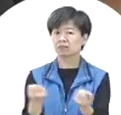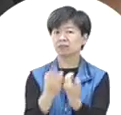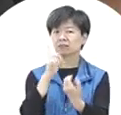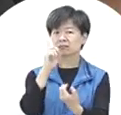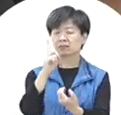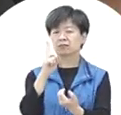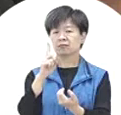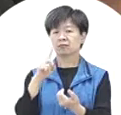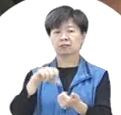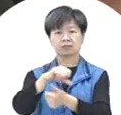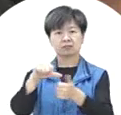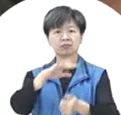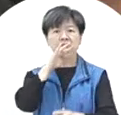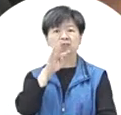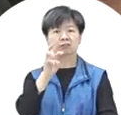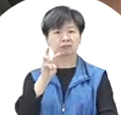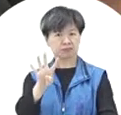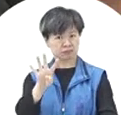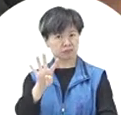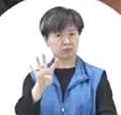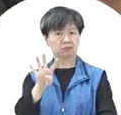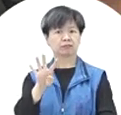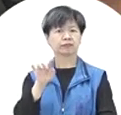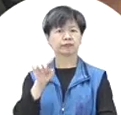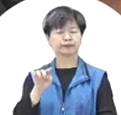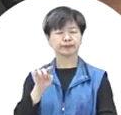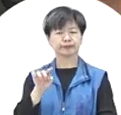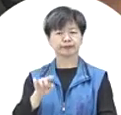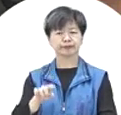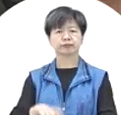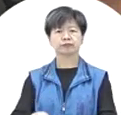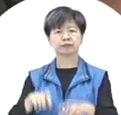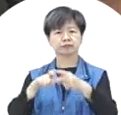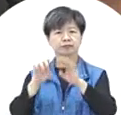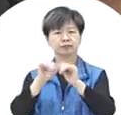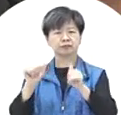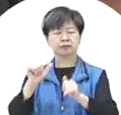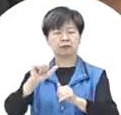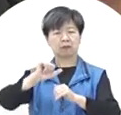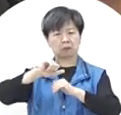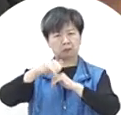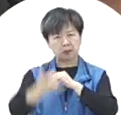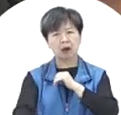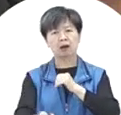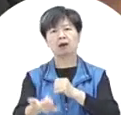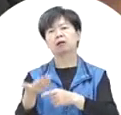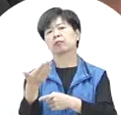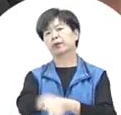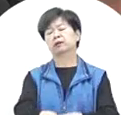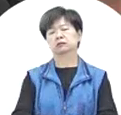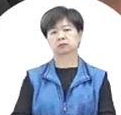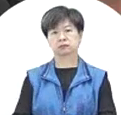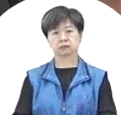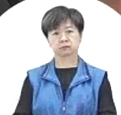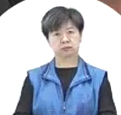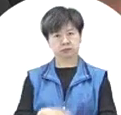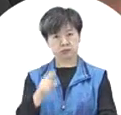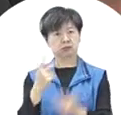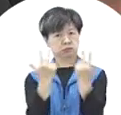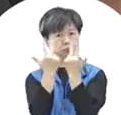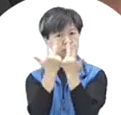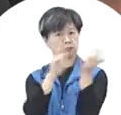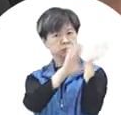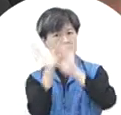啊，34岁，就从工地又摔下来走了。这就是新北市现在的现况